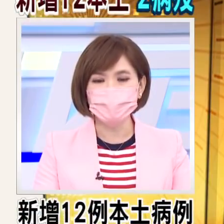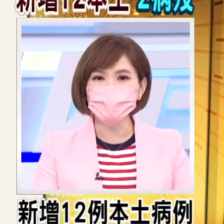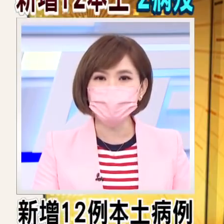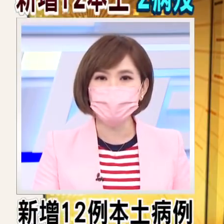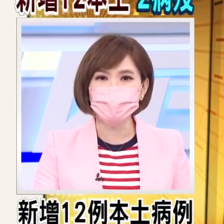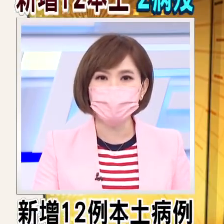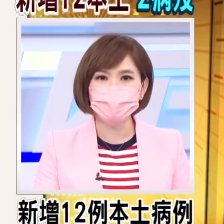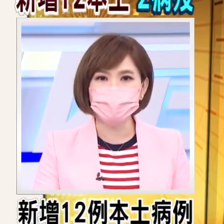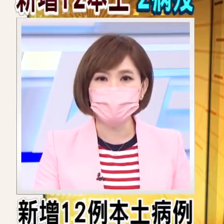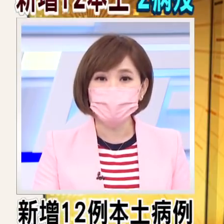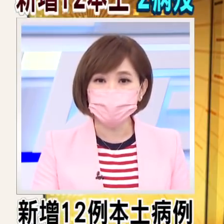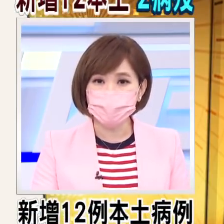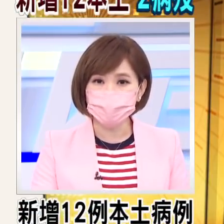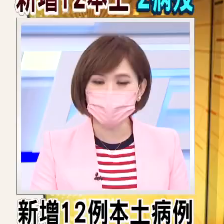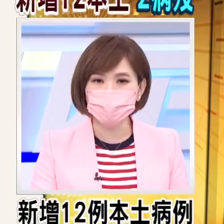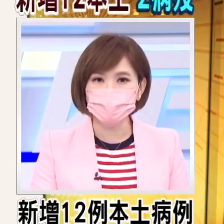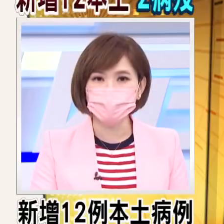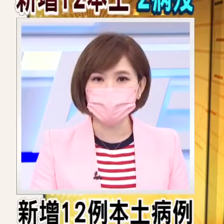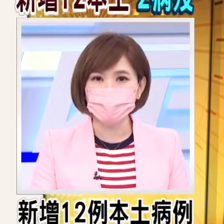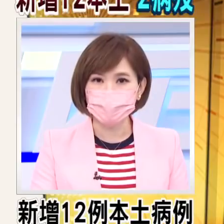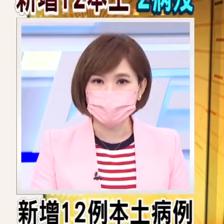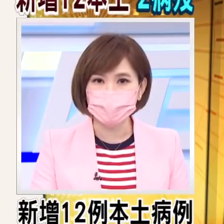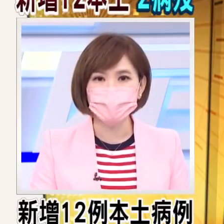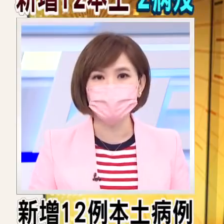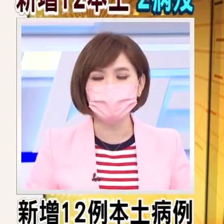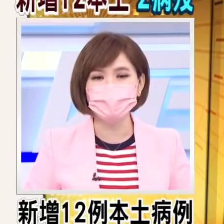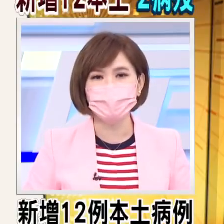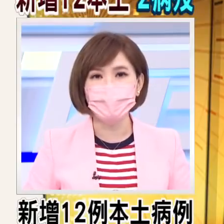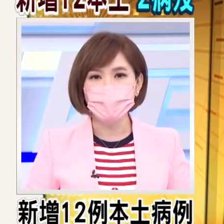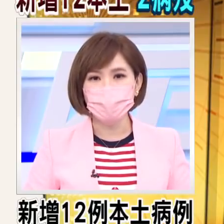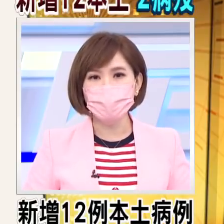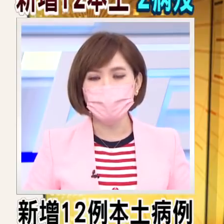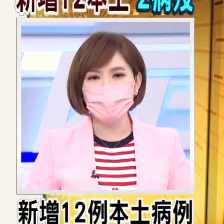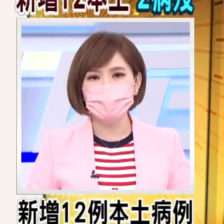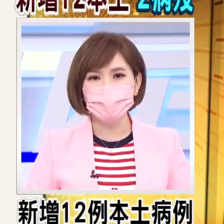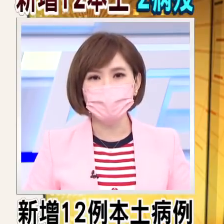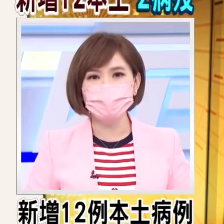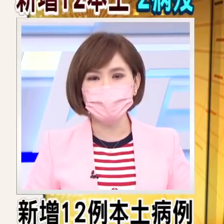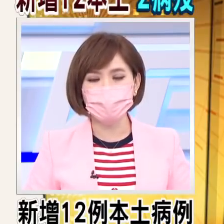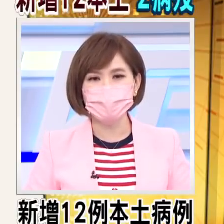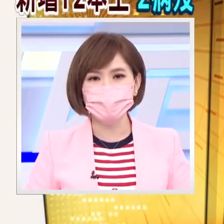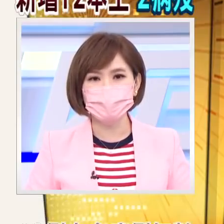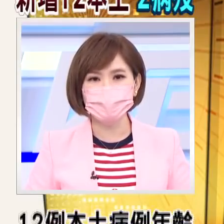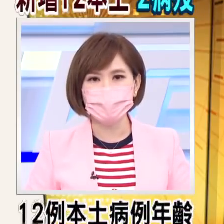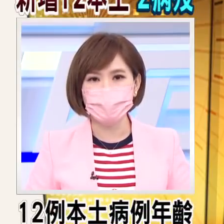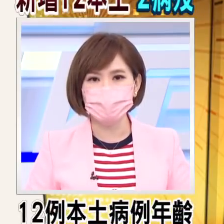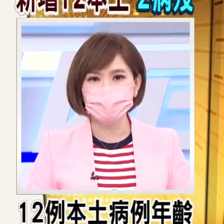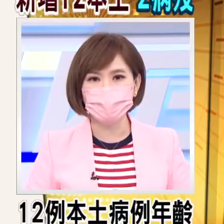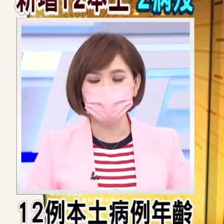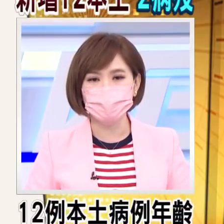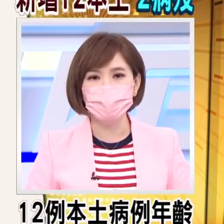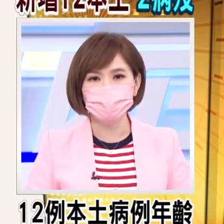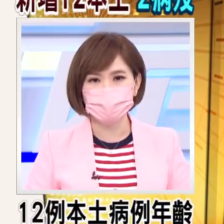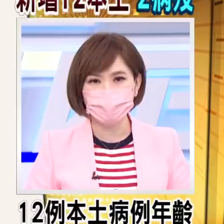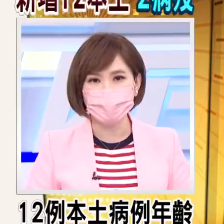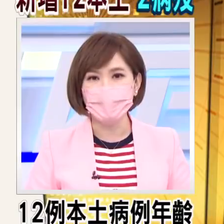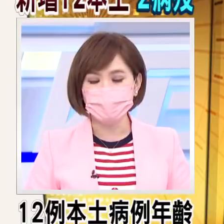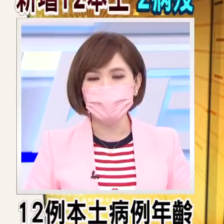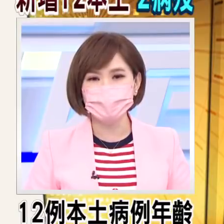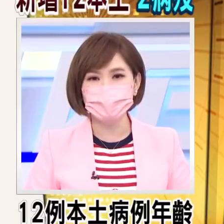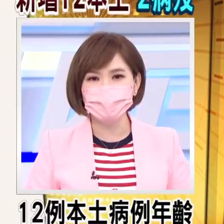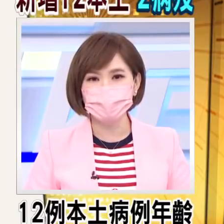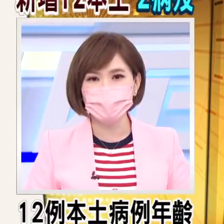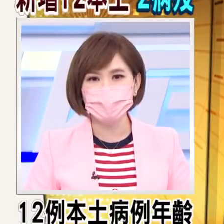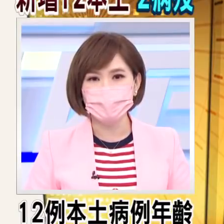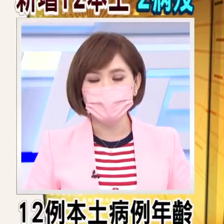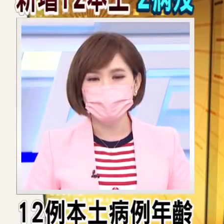3000？知名手摇饮料店一方水果茶的老板娘被人发现户外没有戴口罩，她是在韩碧楼的游泳池畔